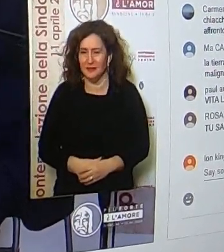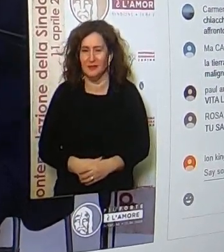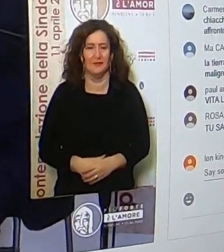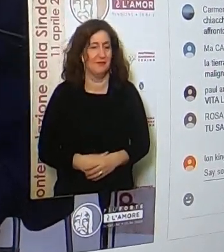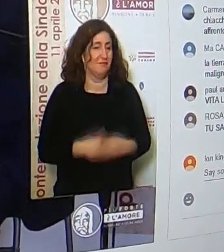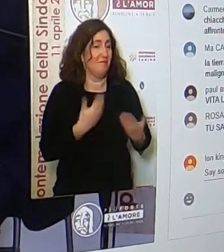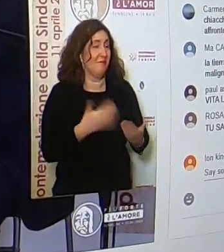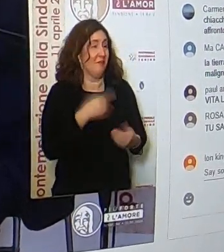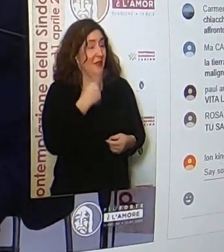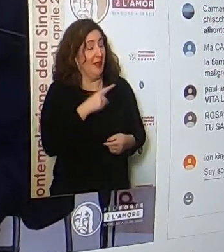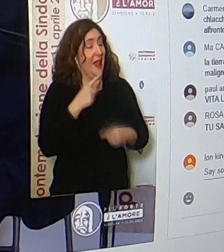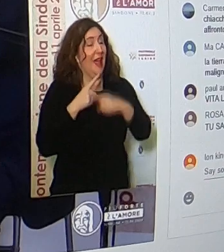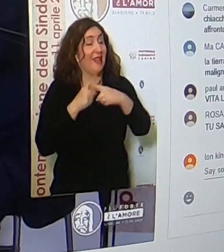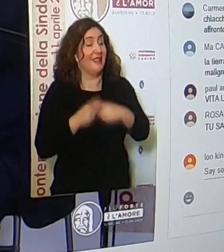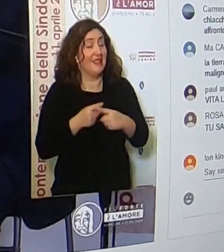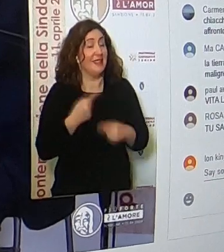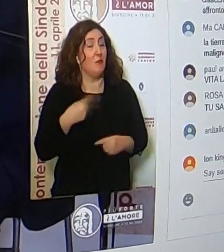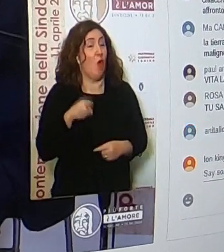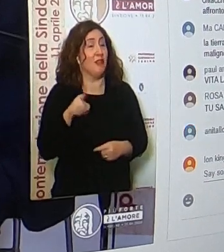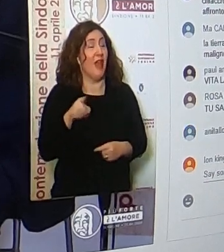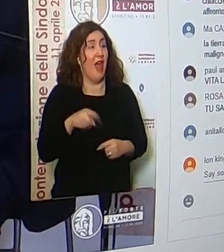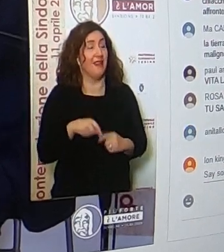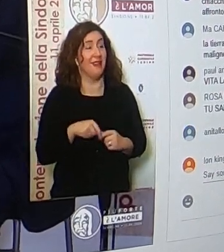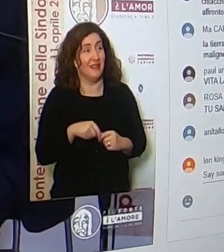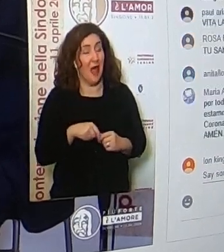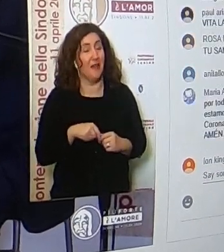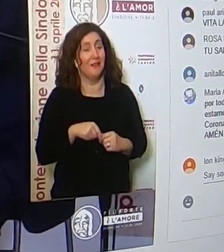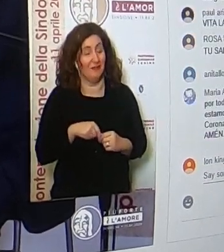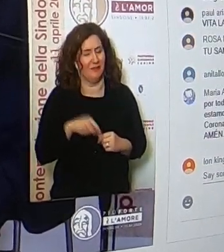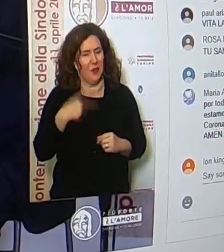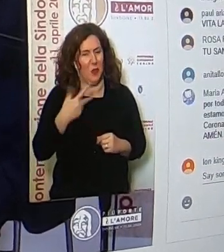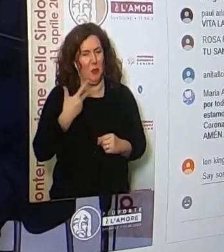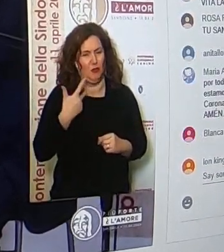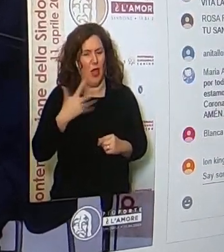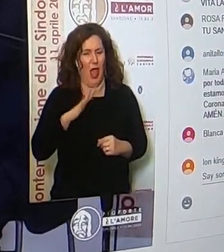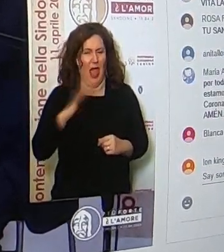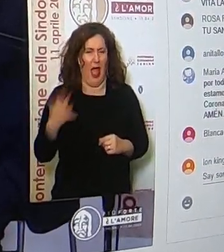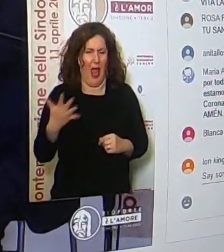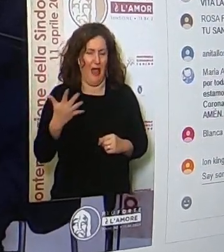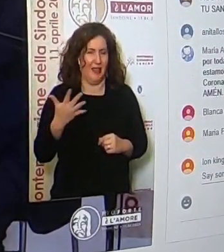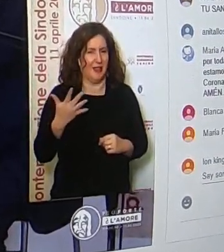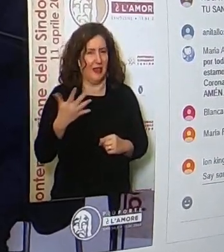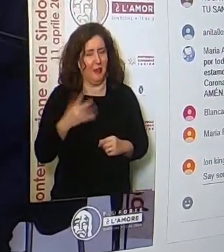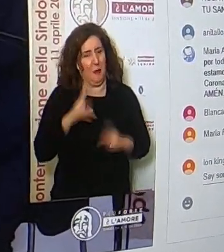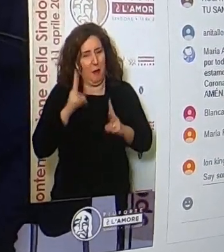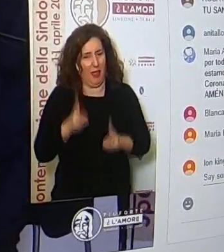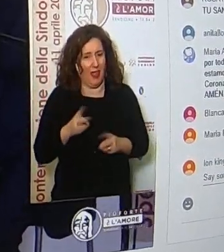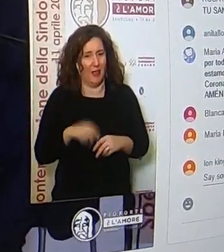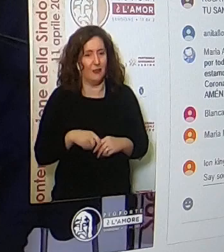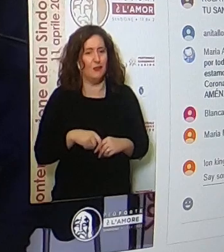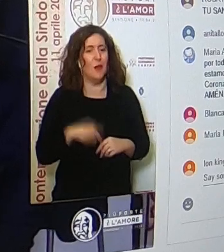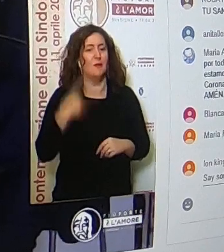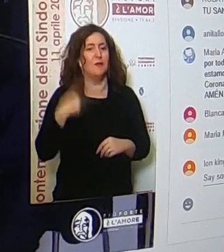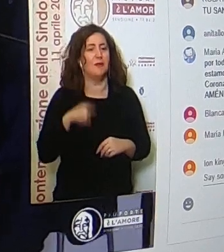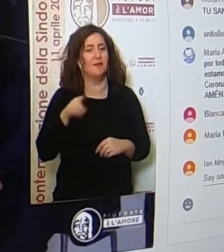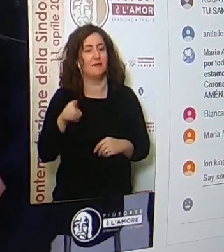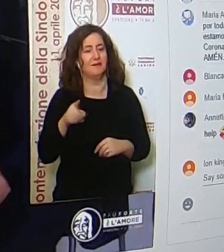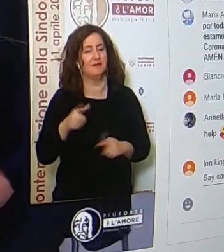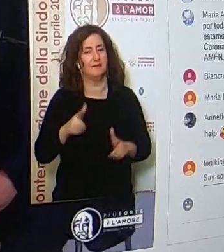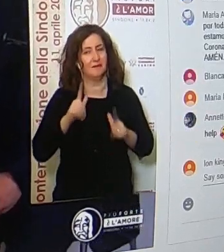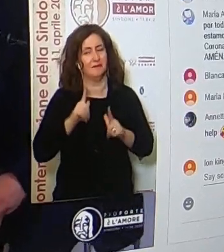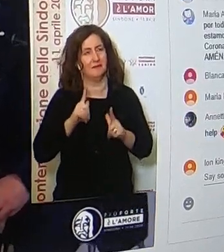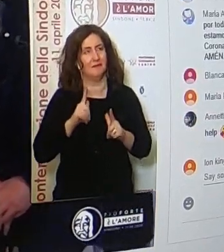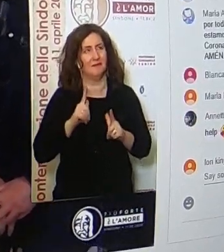Questa testimonianza, che per scelta pure ne sentiremo anche di più drammatiche, ci ha portato però, ecco, anche in un